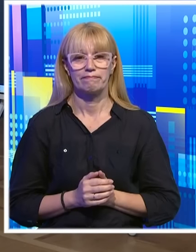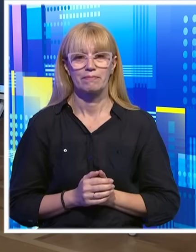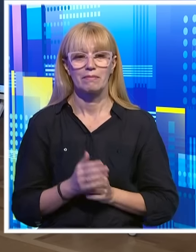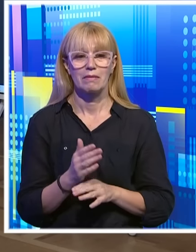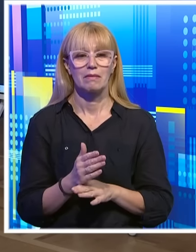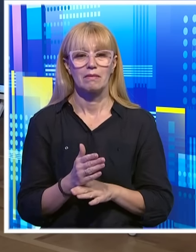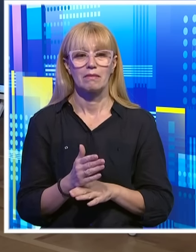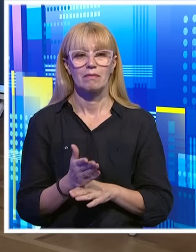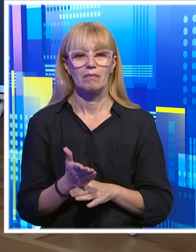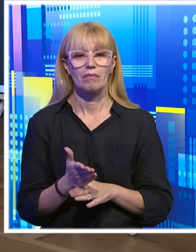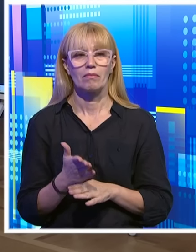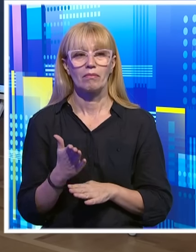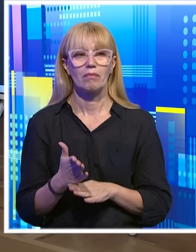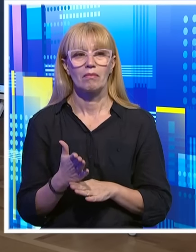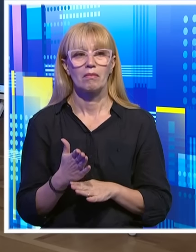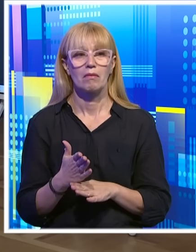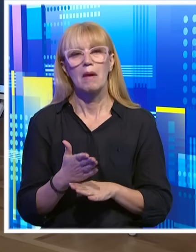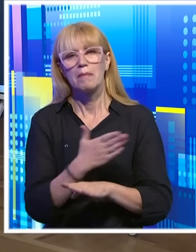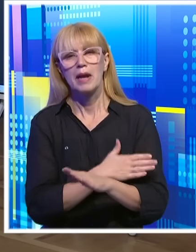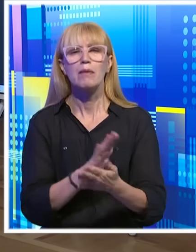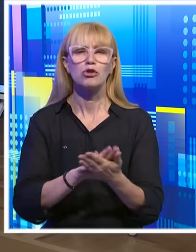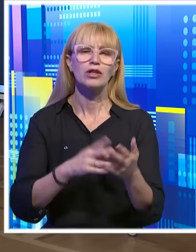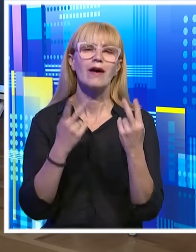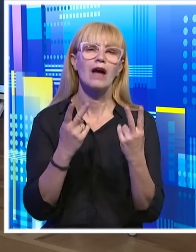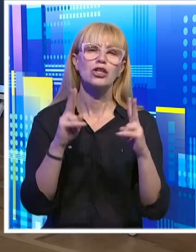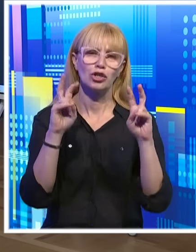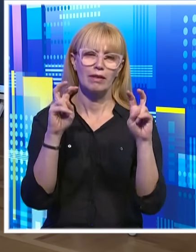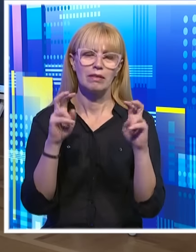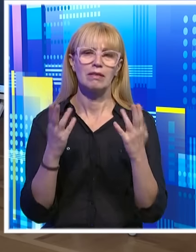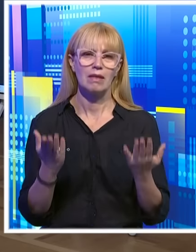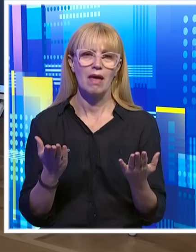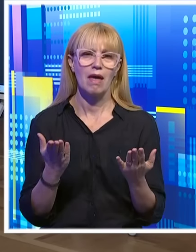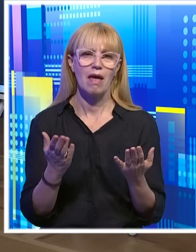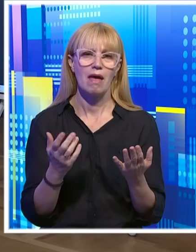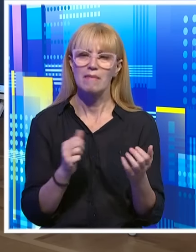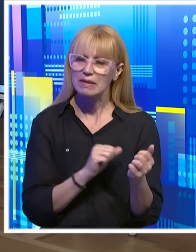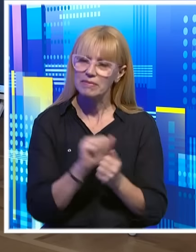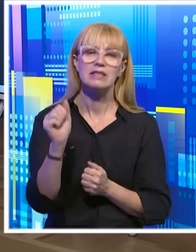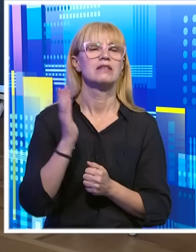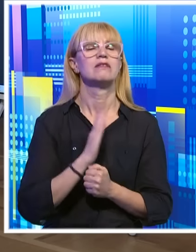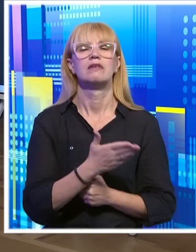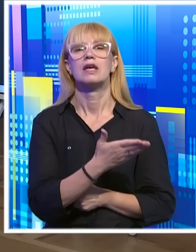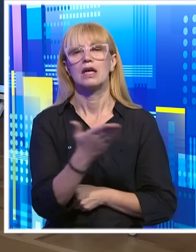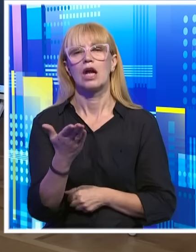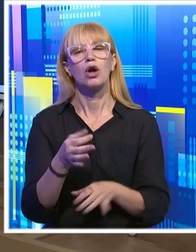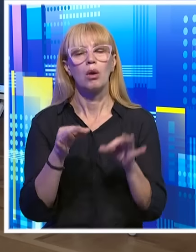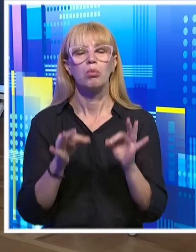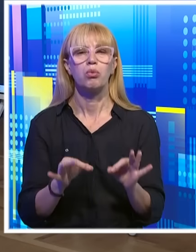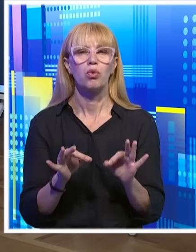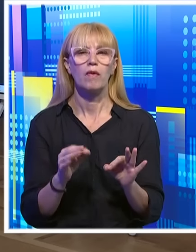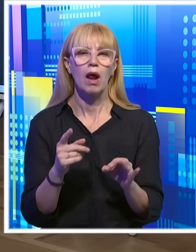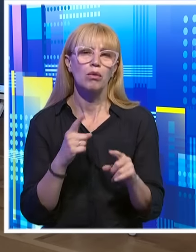pređem na jednu izuzetno važnu temu za svakog građanina, svakog bukvalno, jer čini mi se da se zdravlje